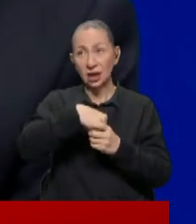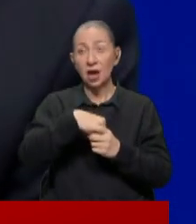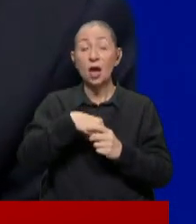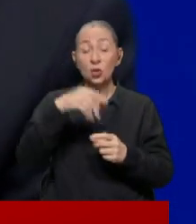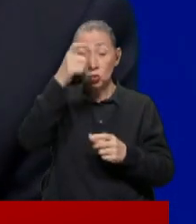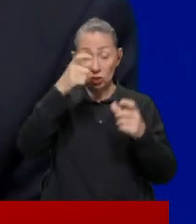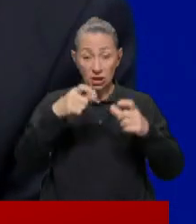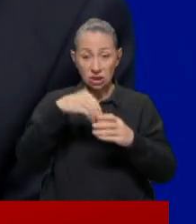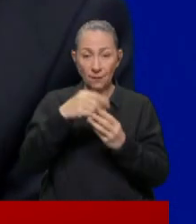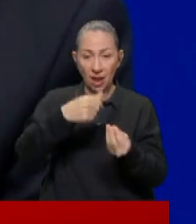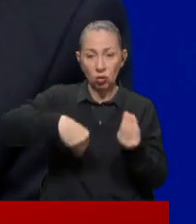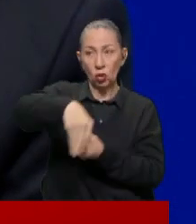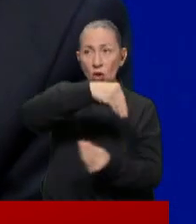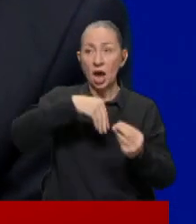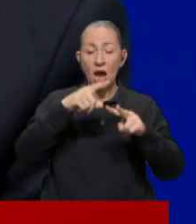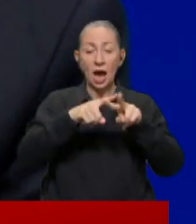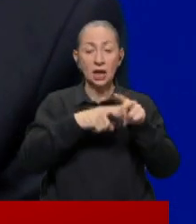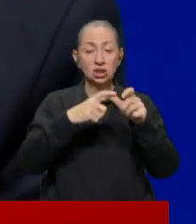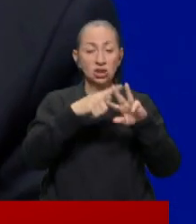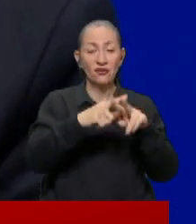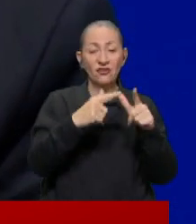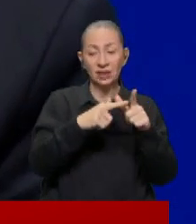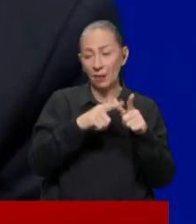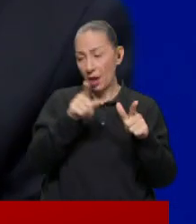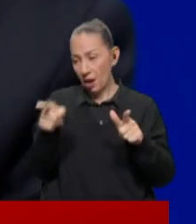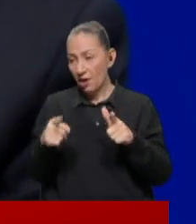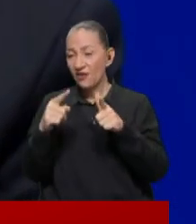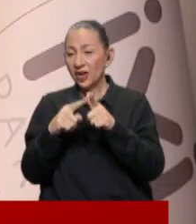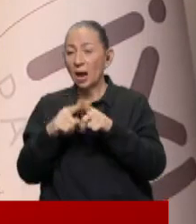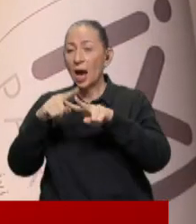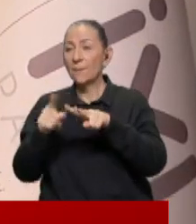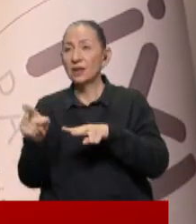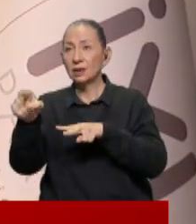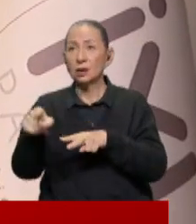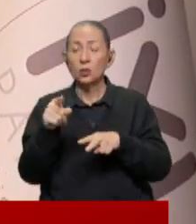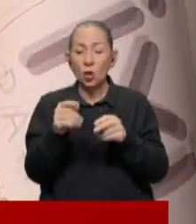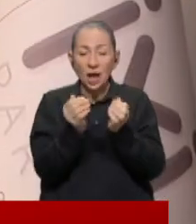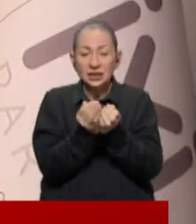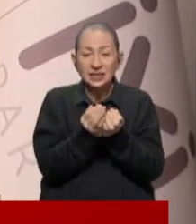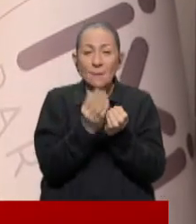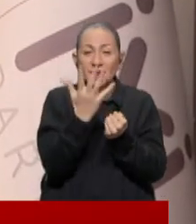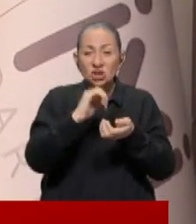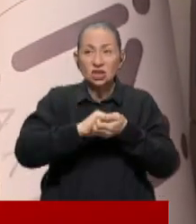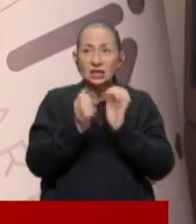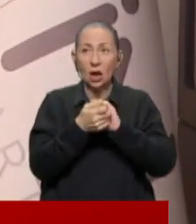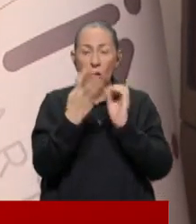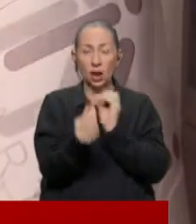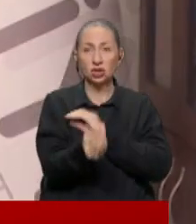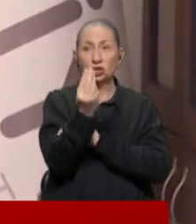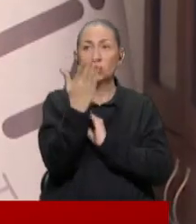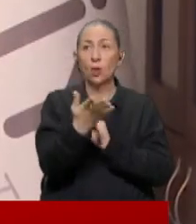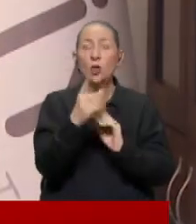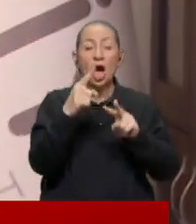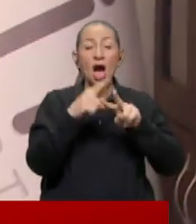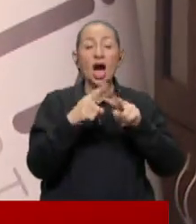Yurt içinde para dönüyor. Ayşe'nin parası Fatma'ya, Fatma'nın parası Ahmet'e. Bu azınlık kimi zaman yandaş olarak, beşli çete olarak karşımıza çıkıyor.